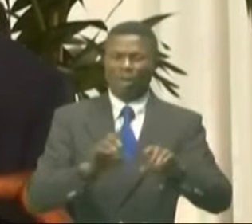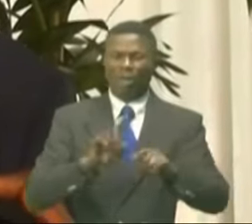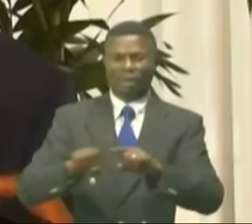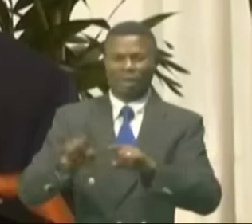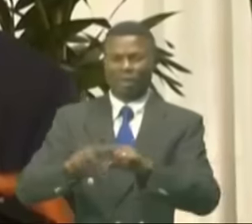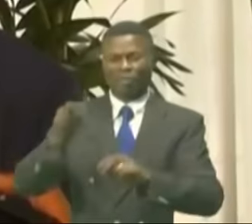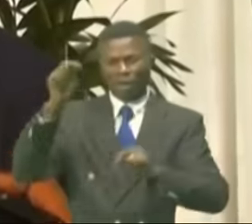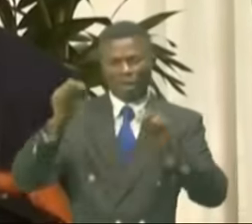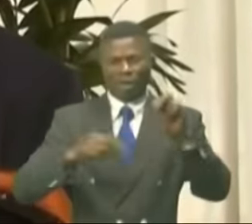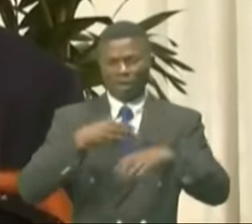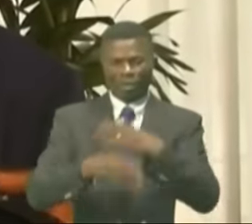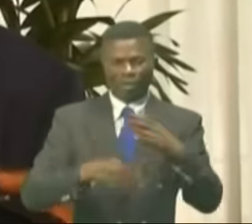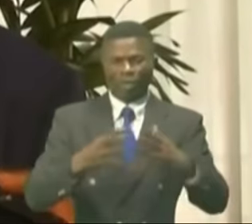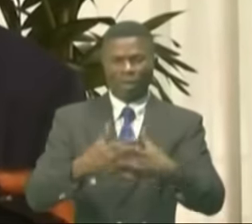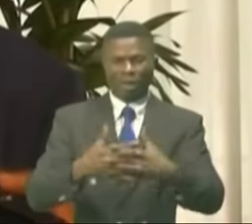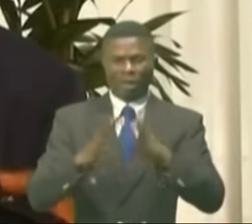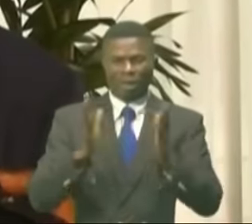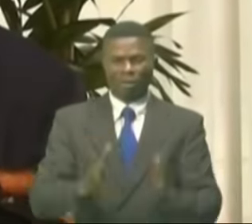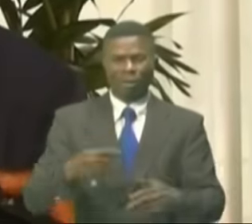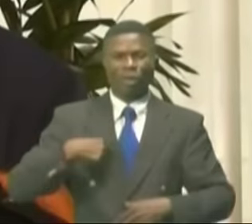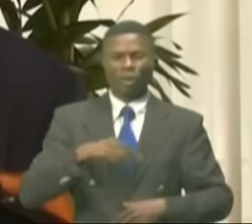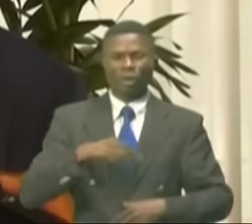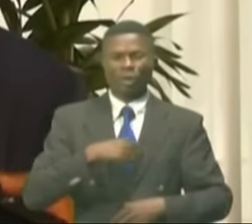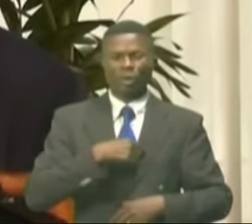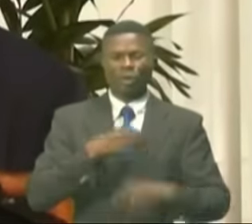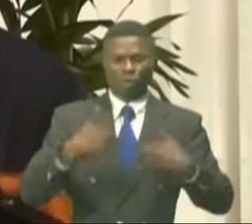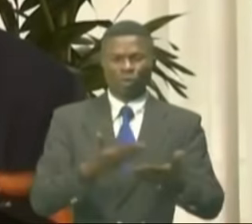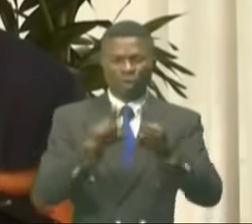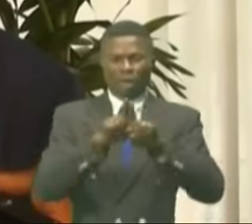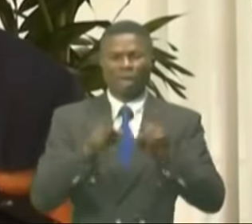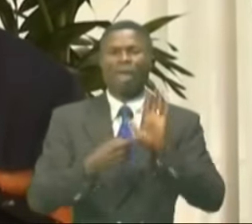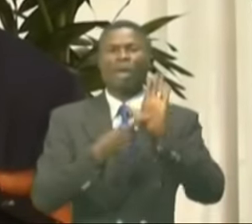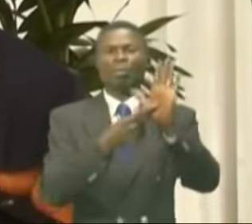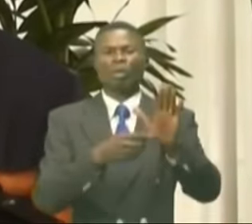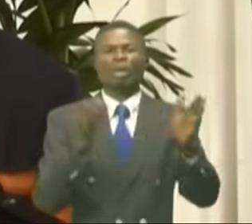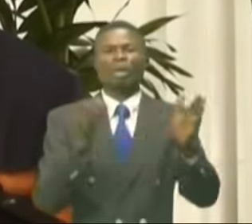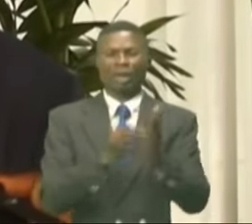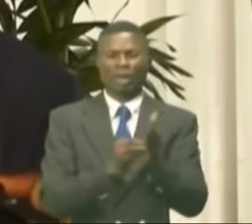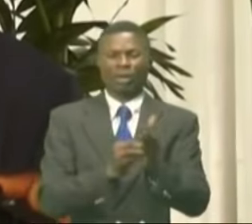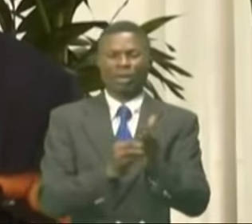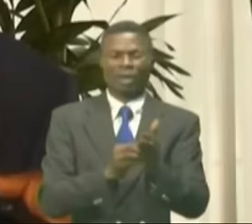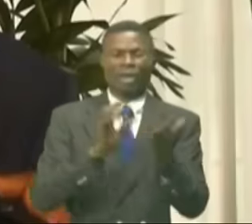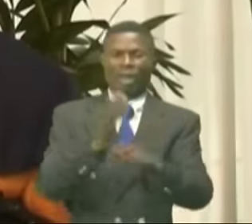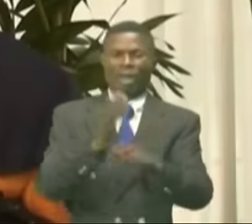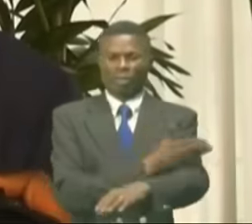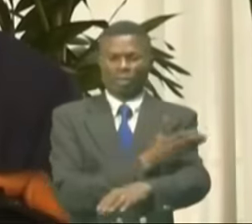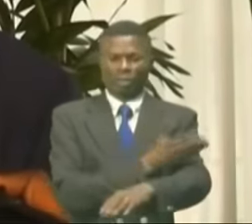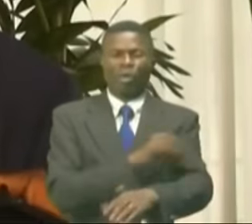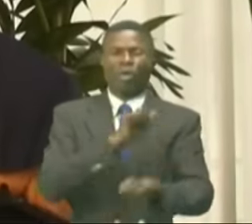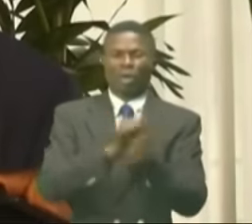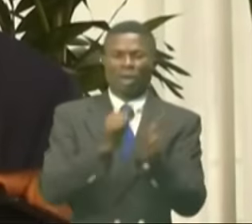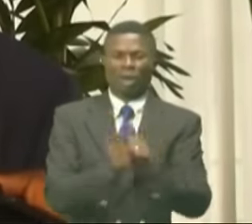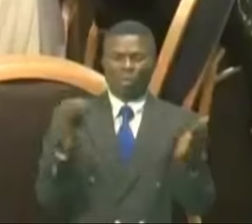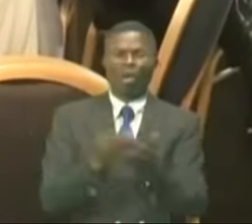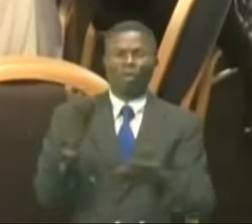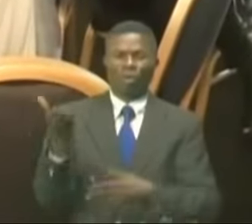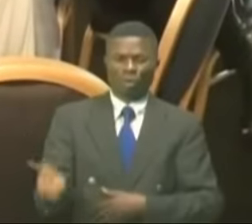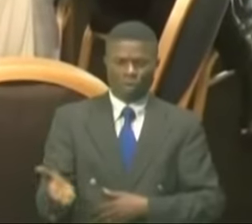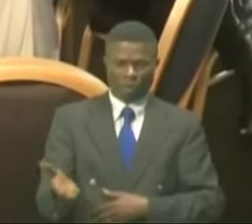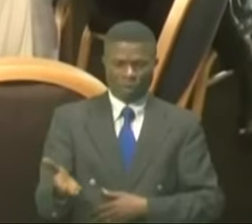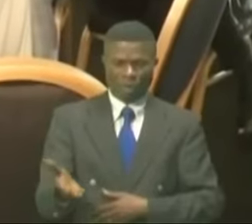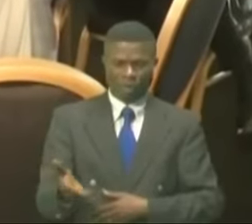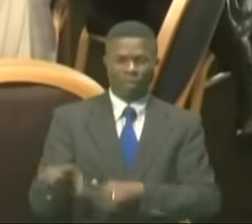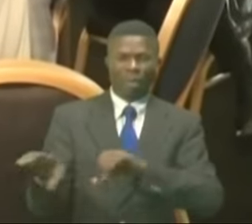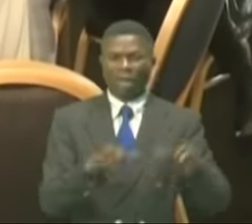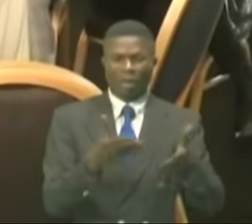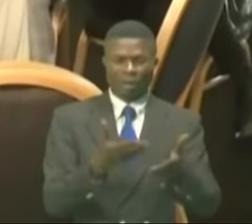niveaux menées par des partenaires que nous avons et de montrer aussi autant les progrès que les défis qui existent encore. Cet